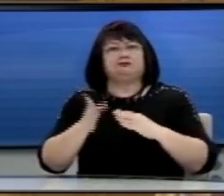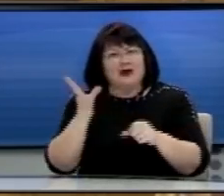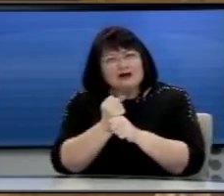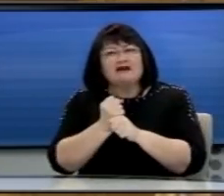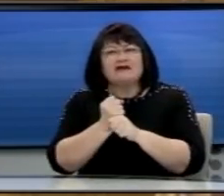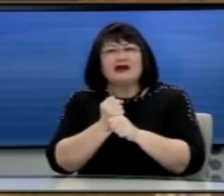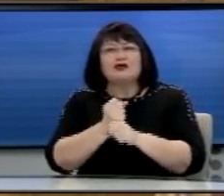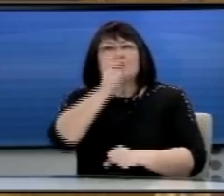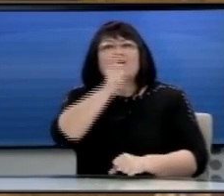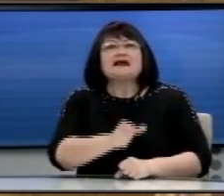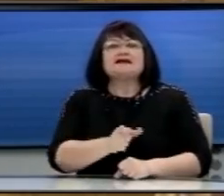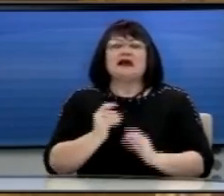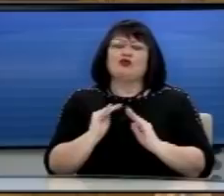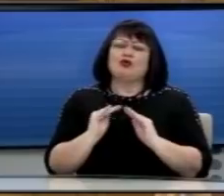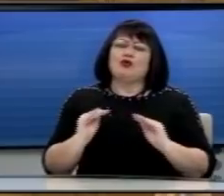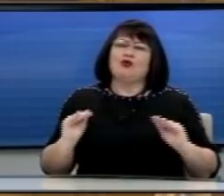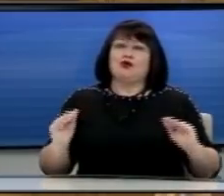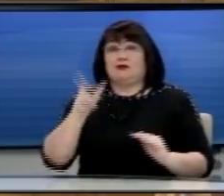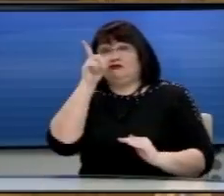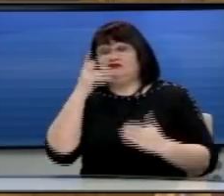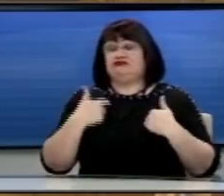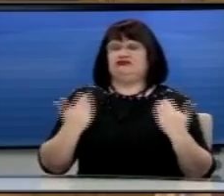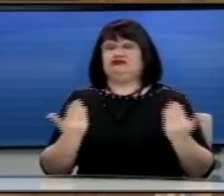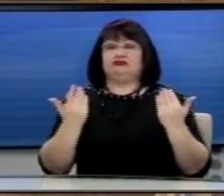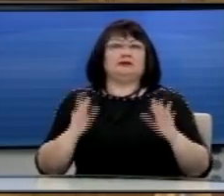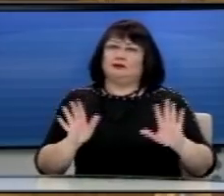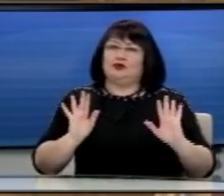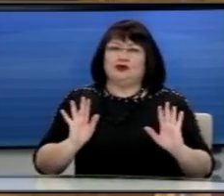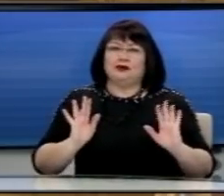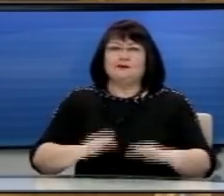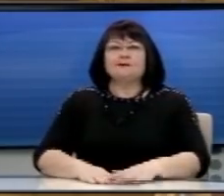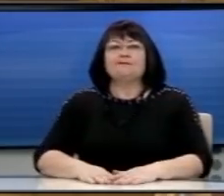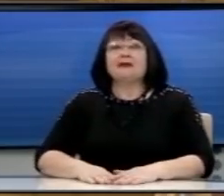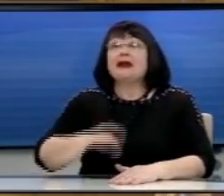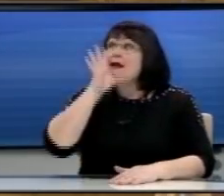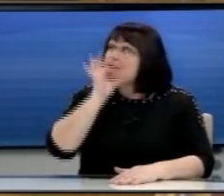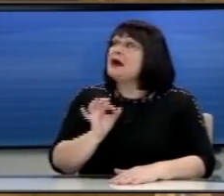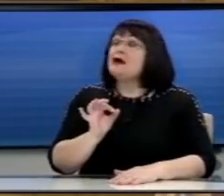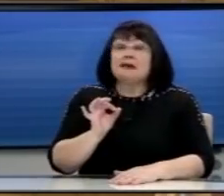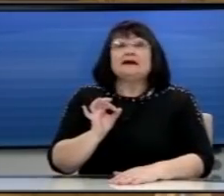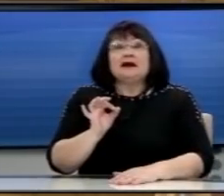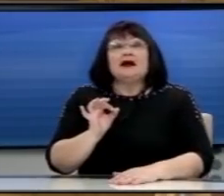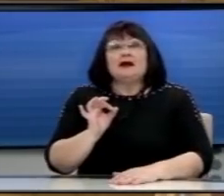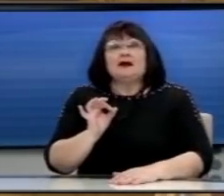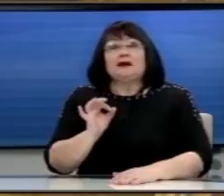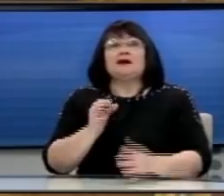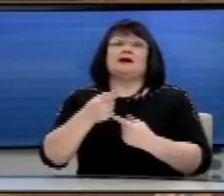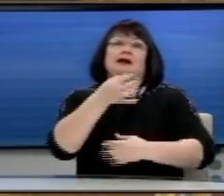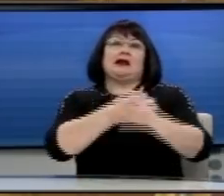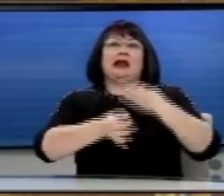ήσασταν τουλάχιστον πιο μετρημένοι. Αλήθεια, αντί να επικαλείστε ορισμένες